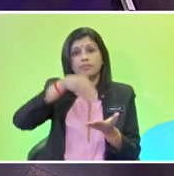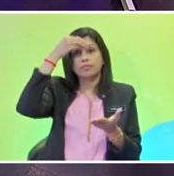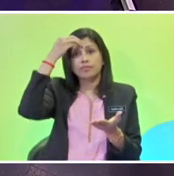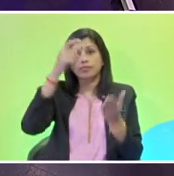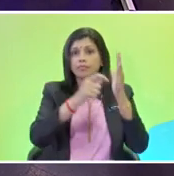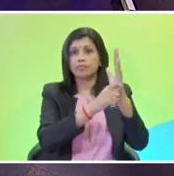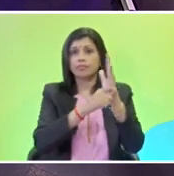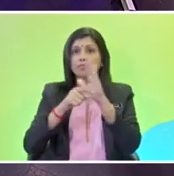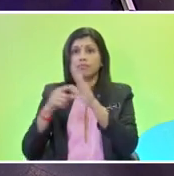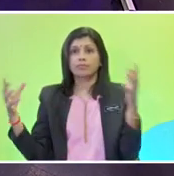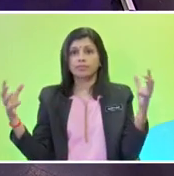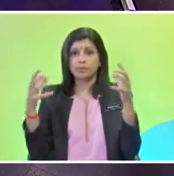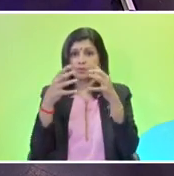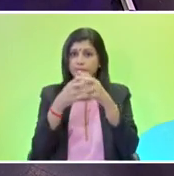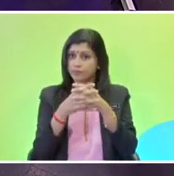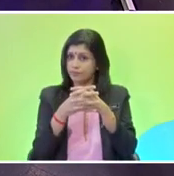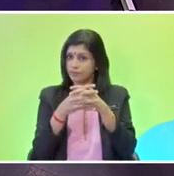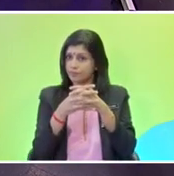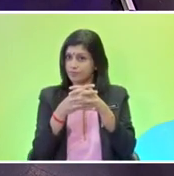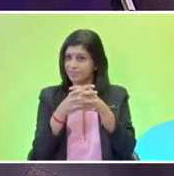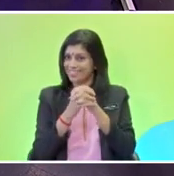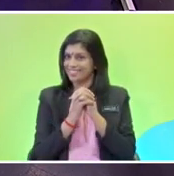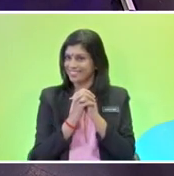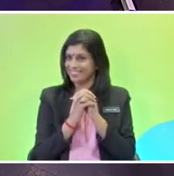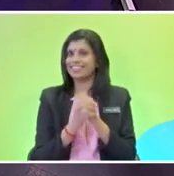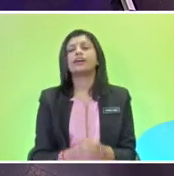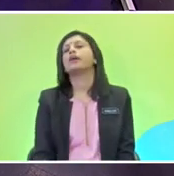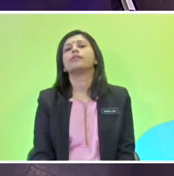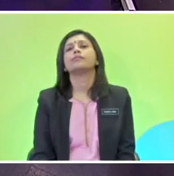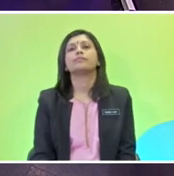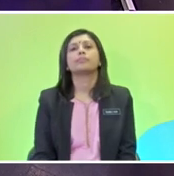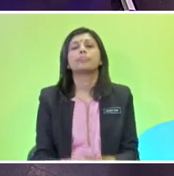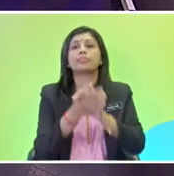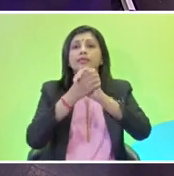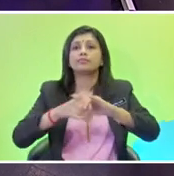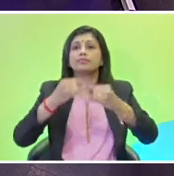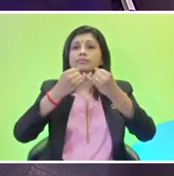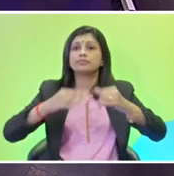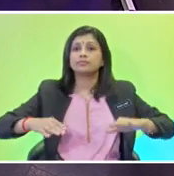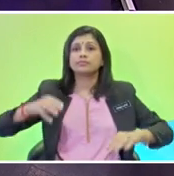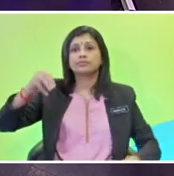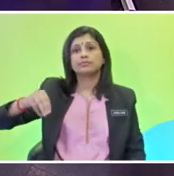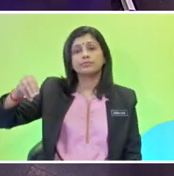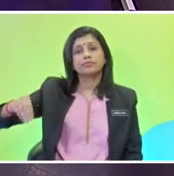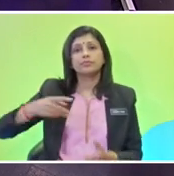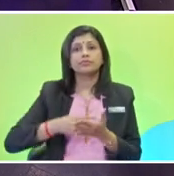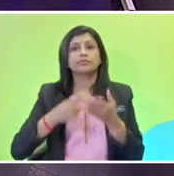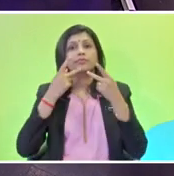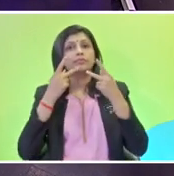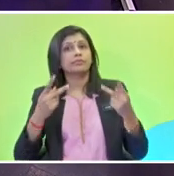operasi bergabung. Jadi sebelum tu saya nak bagi salam sikit. Assalamualaikum dan selamat sejahtera. Apa khabar